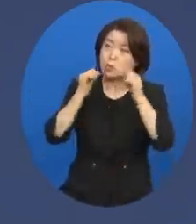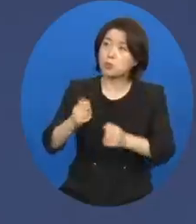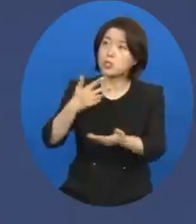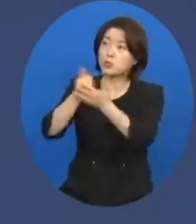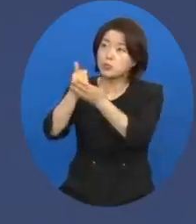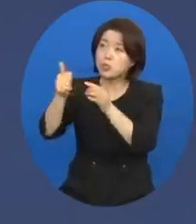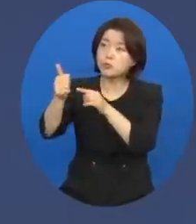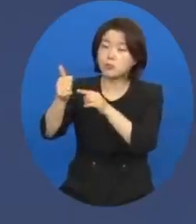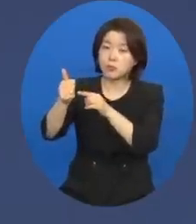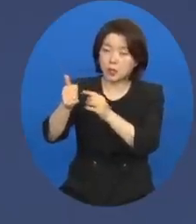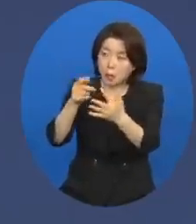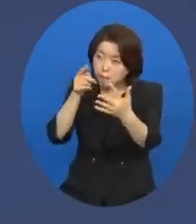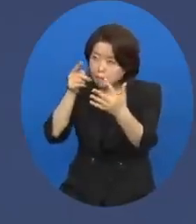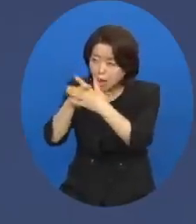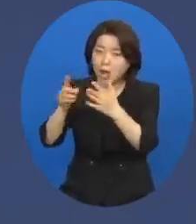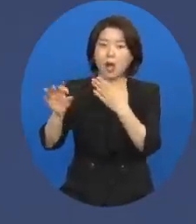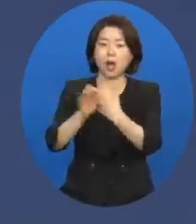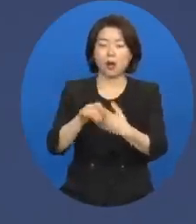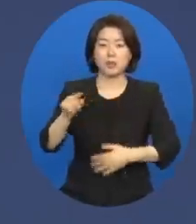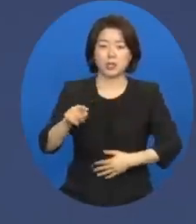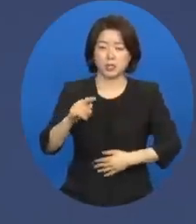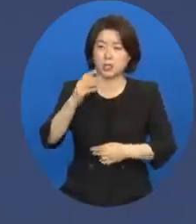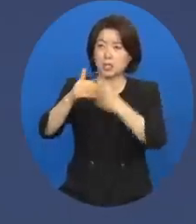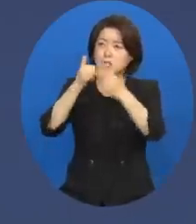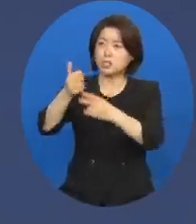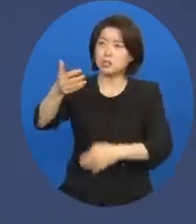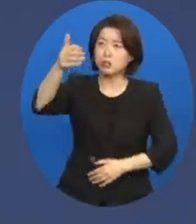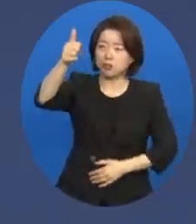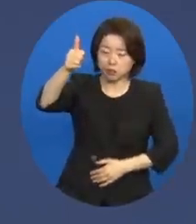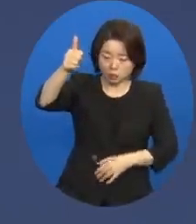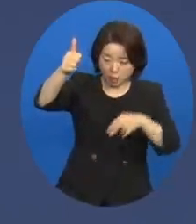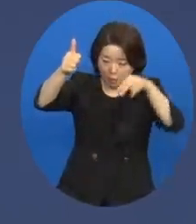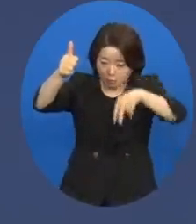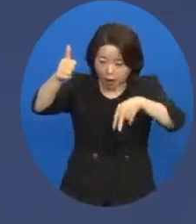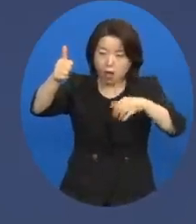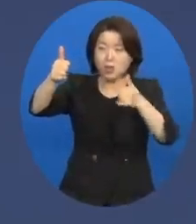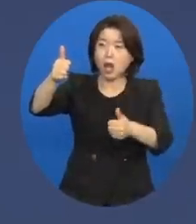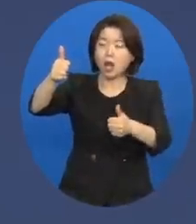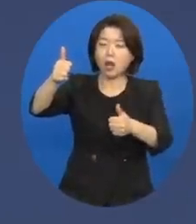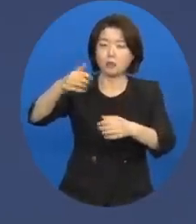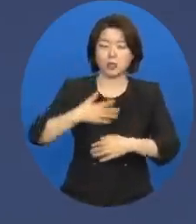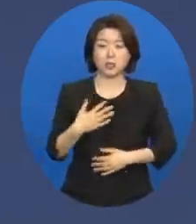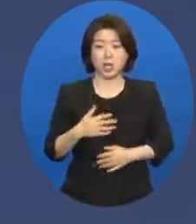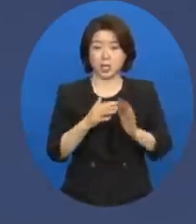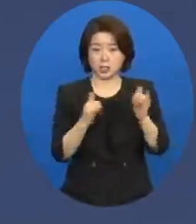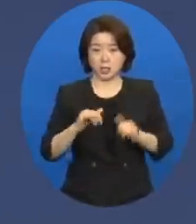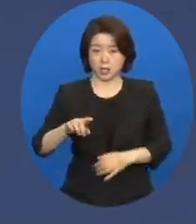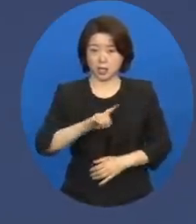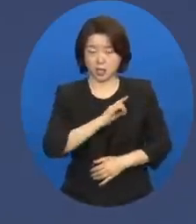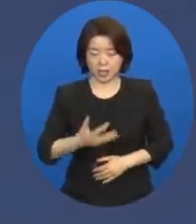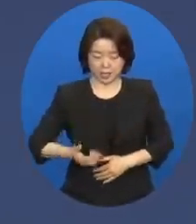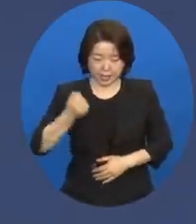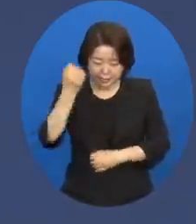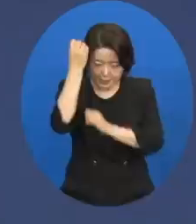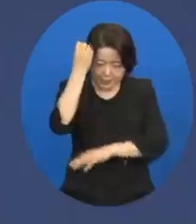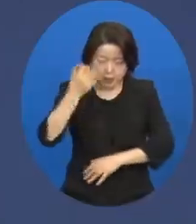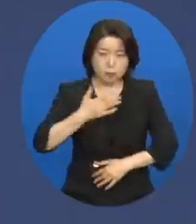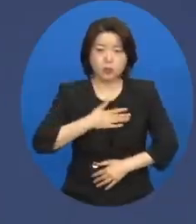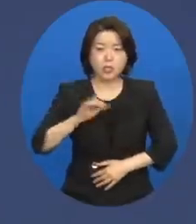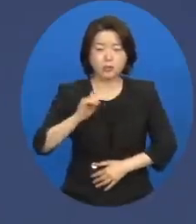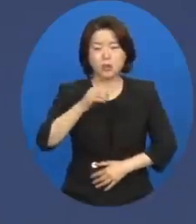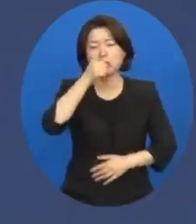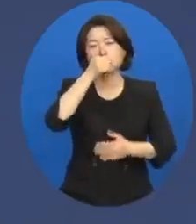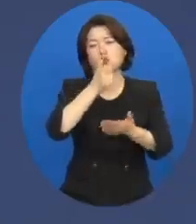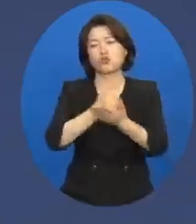이러면 항상 이 신적인 존재 앞에 서면요 우리 인간이 가지고 있는 가장 기본적 정서가 뭐냐면